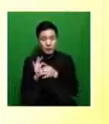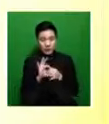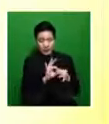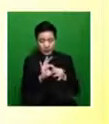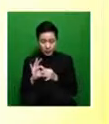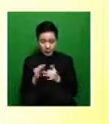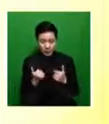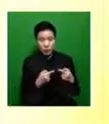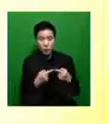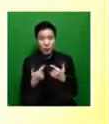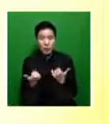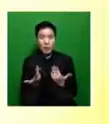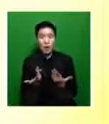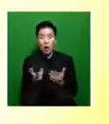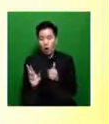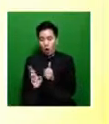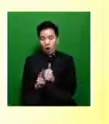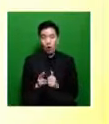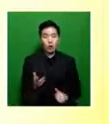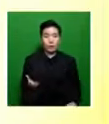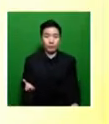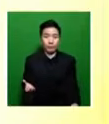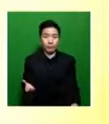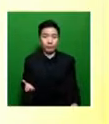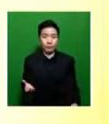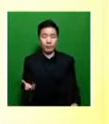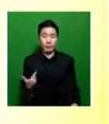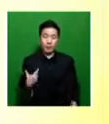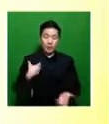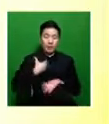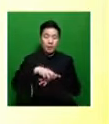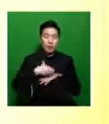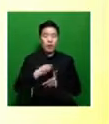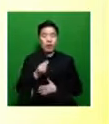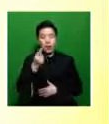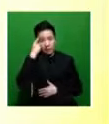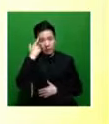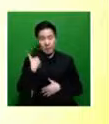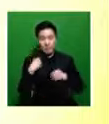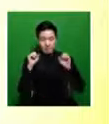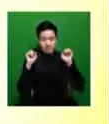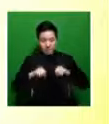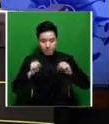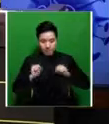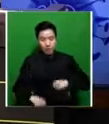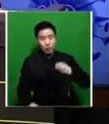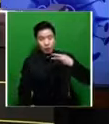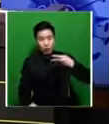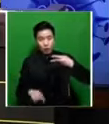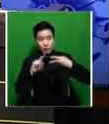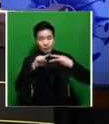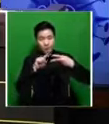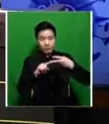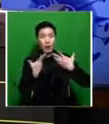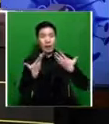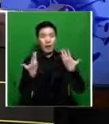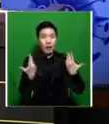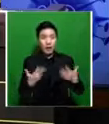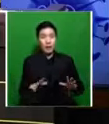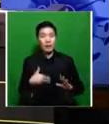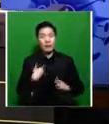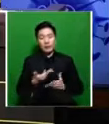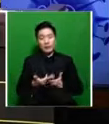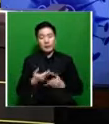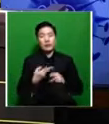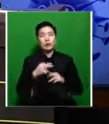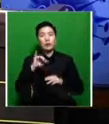ต่อไปด้วยแล้วเดี๋ยวท่านรองไตรสุรีจะได้เล่าให้ฟังถึง2มติที่น่าสนใจนะคะก่อนที่จะเรียนเชิญท่